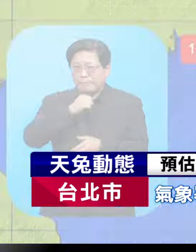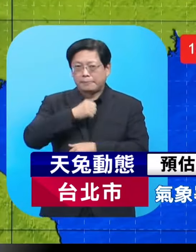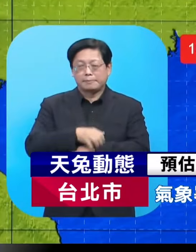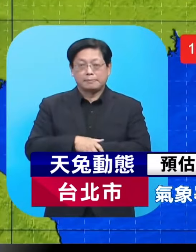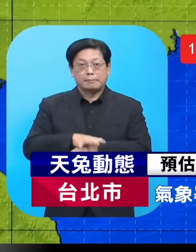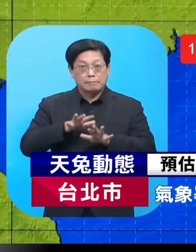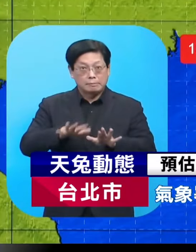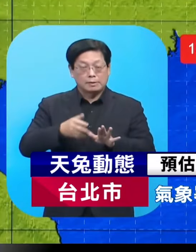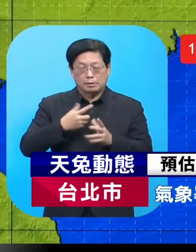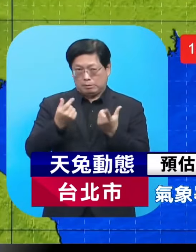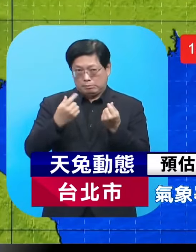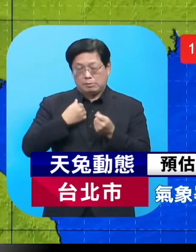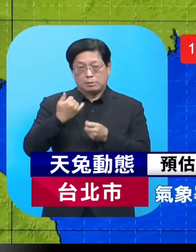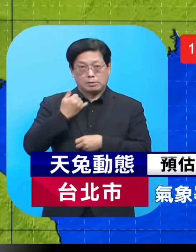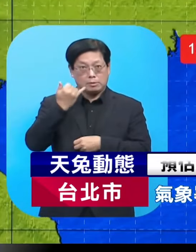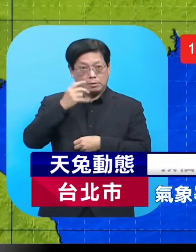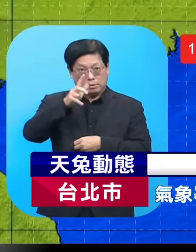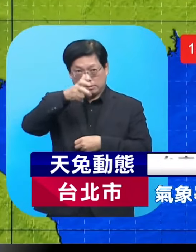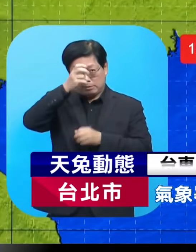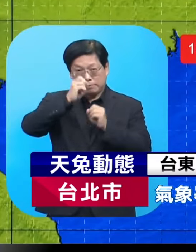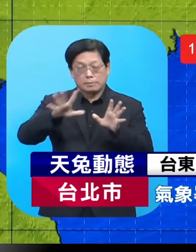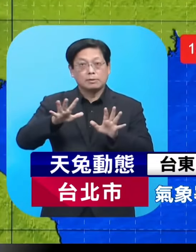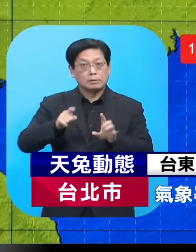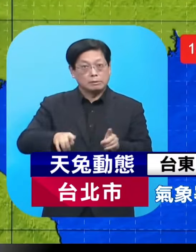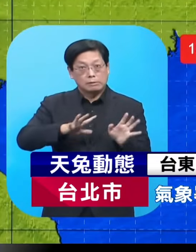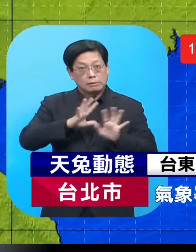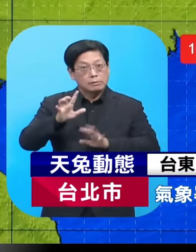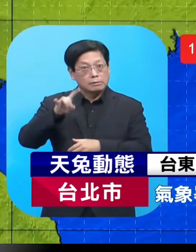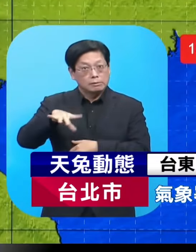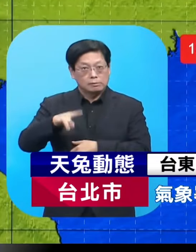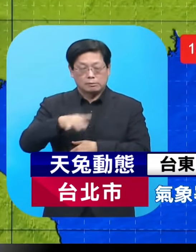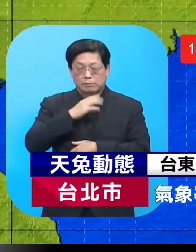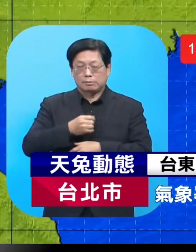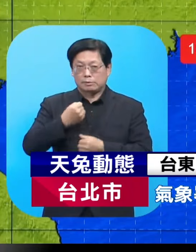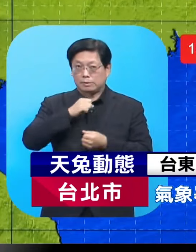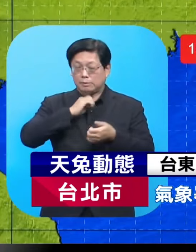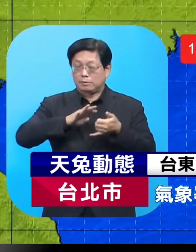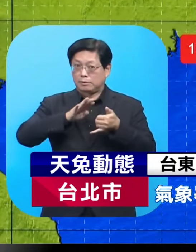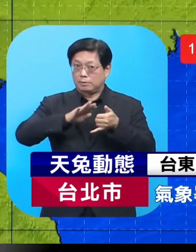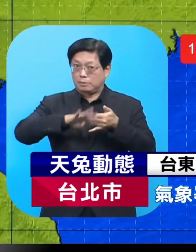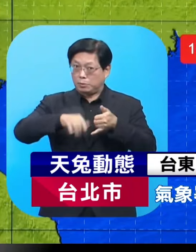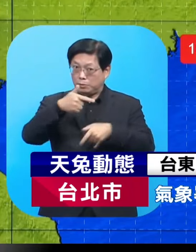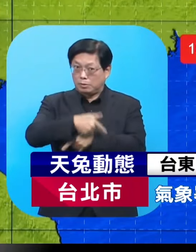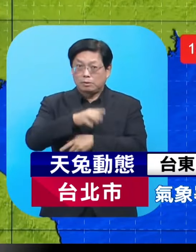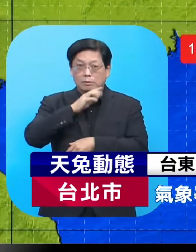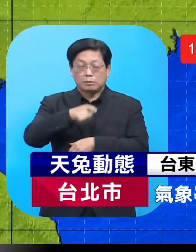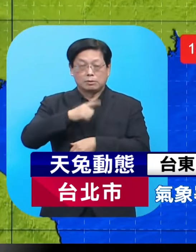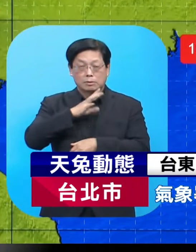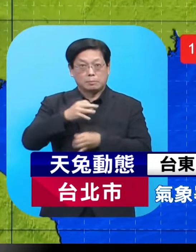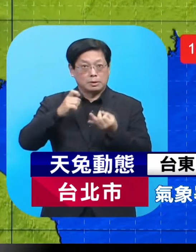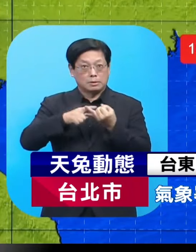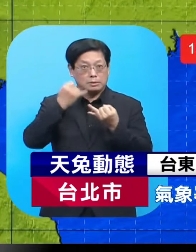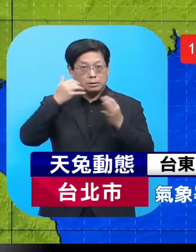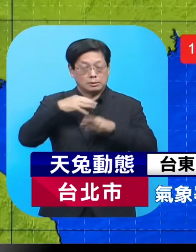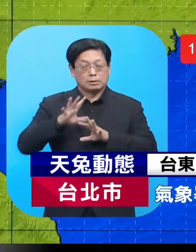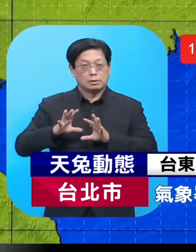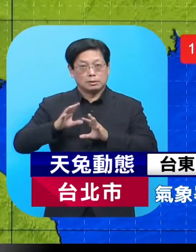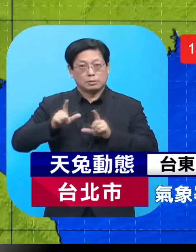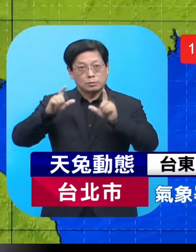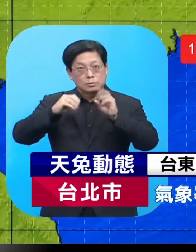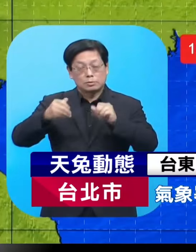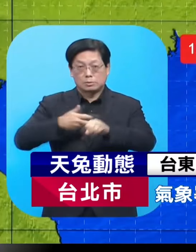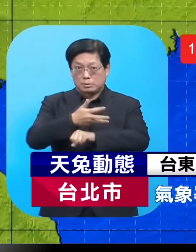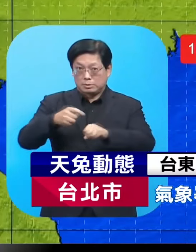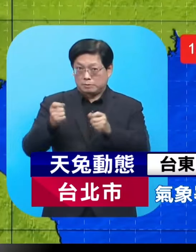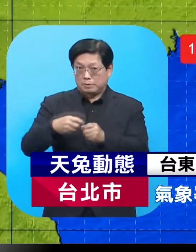地，并持续发布海上台风警报。发布警报区域是台湾东南部海面、巴士海峡、东沙岛海面以及台湾